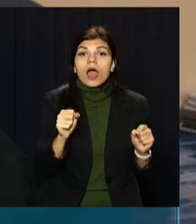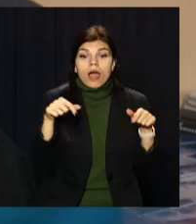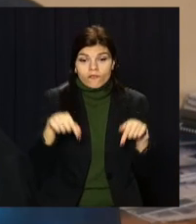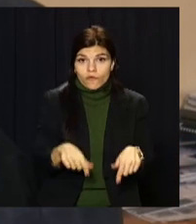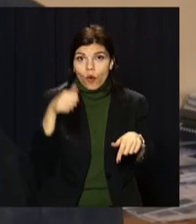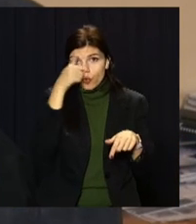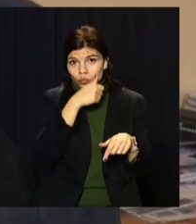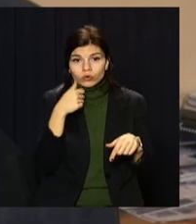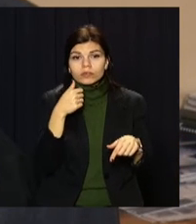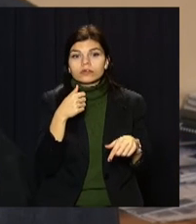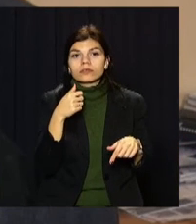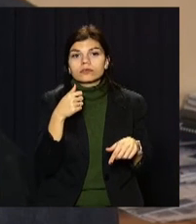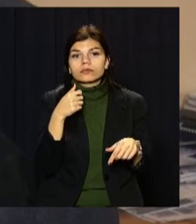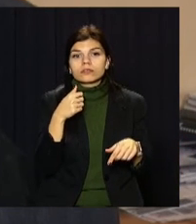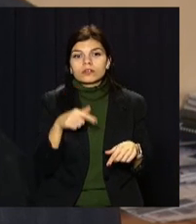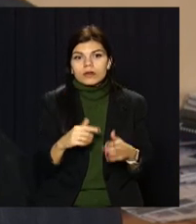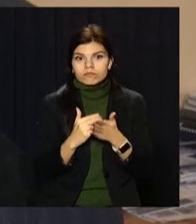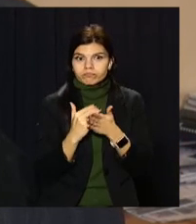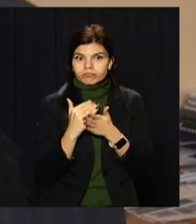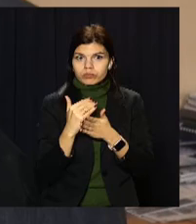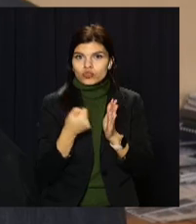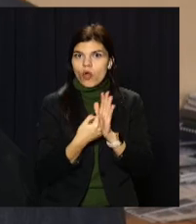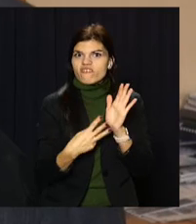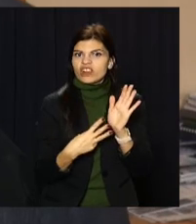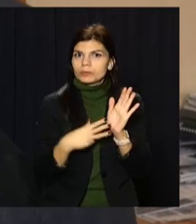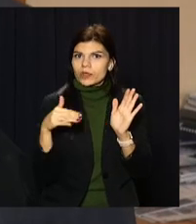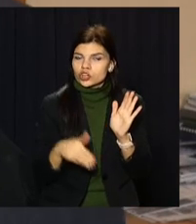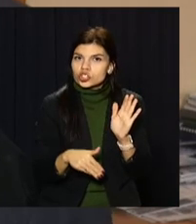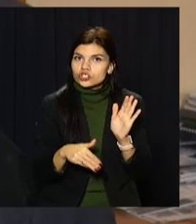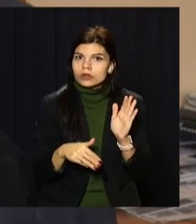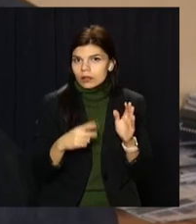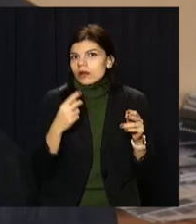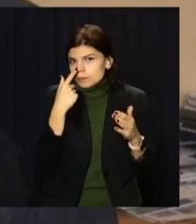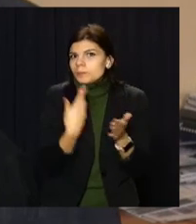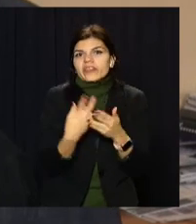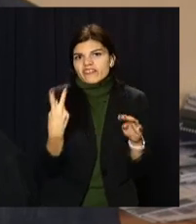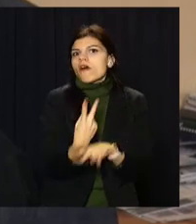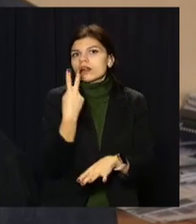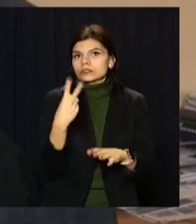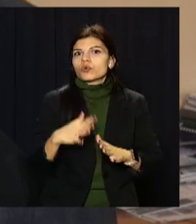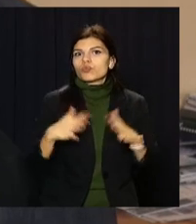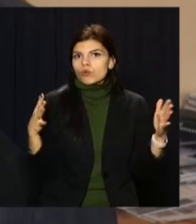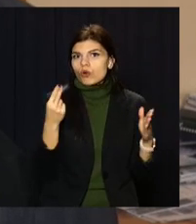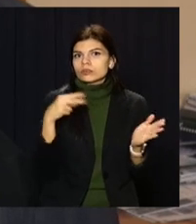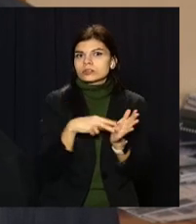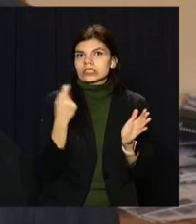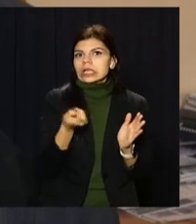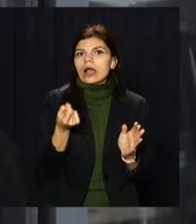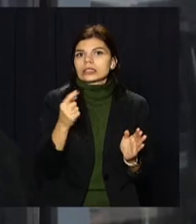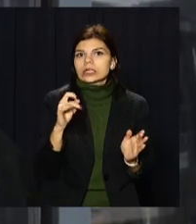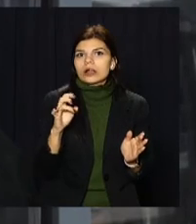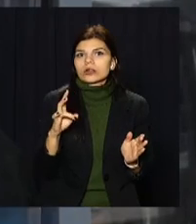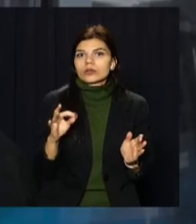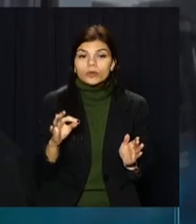наразі вона доходить вже до 8 тисяч, практично 2 рази вартість зерна